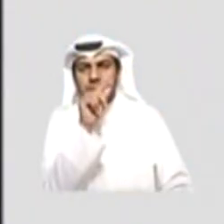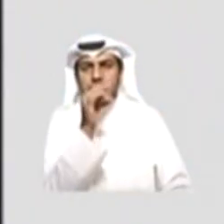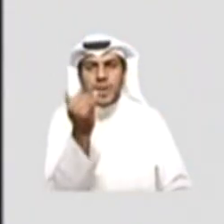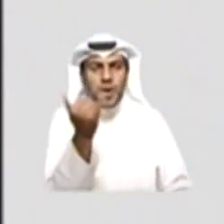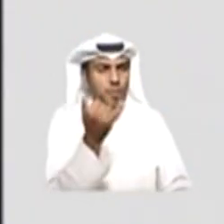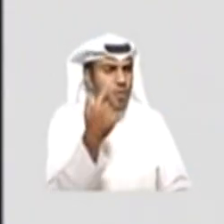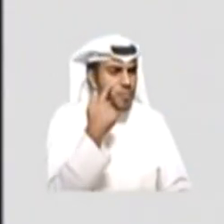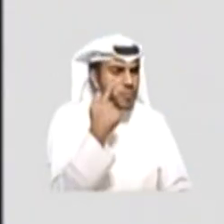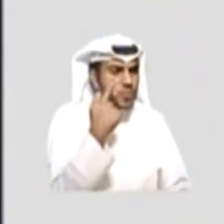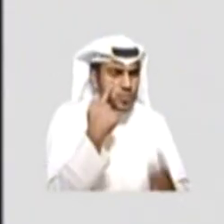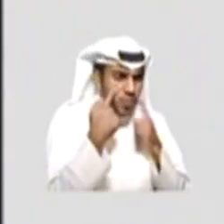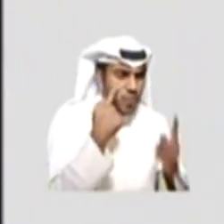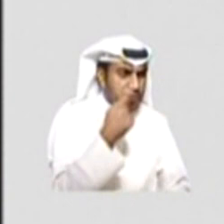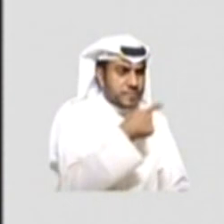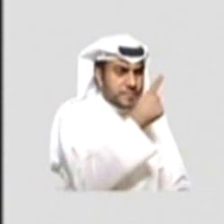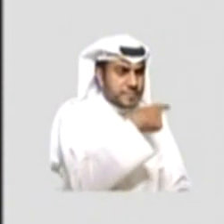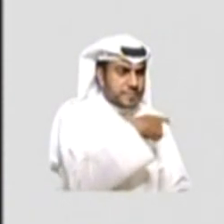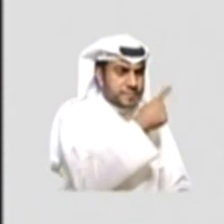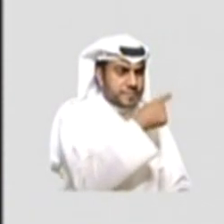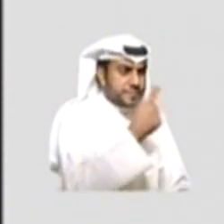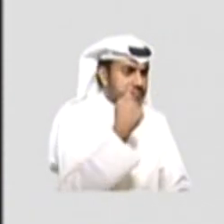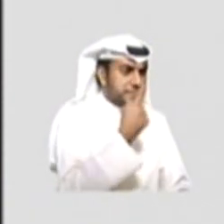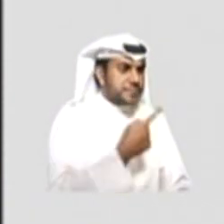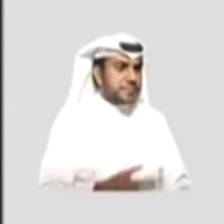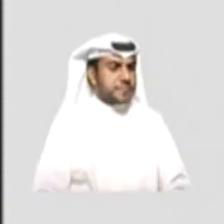عبر الحسابات الظاهره على الشاشه امامكم